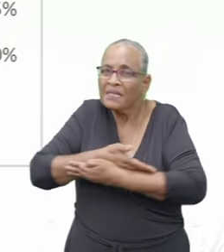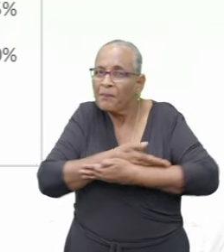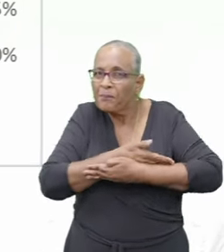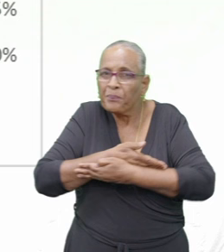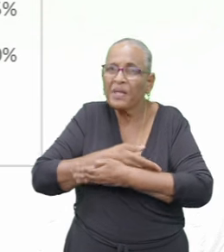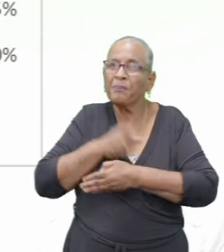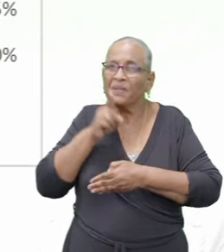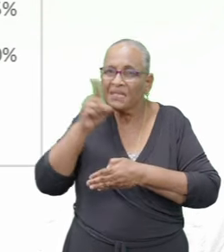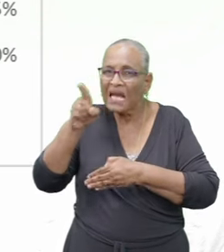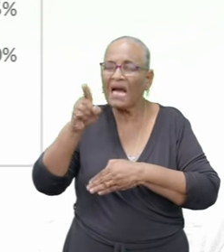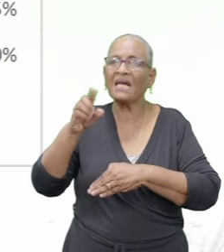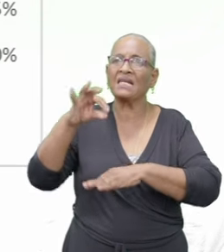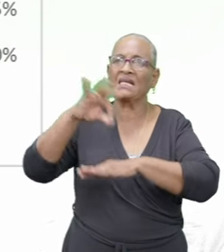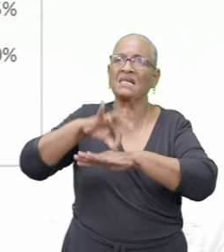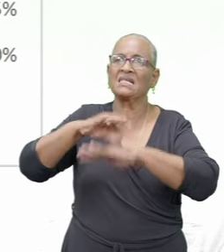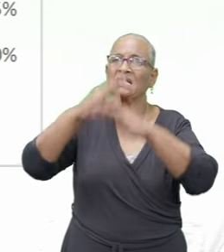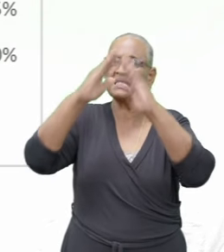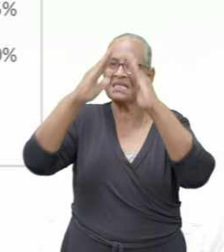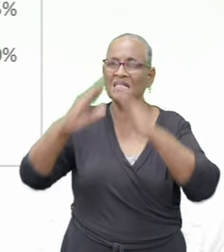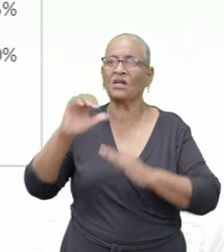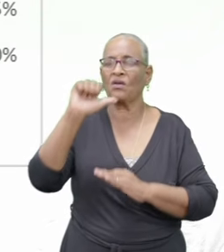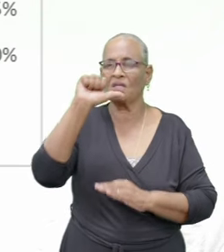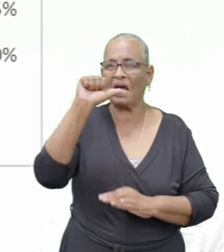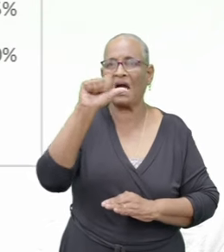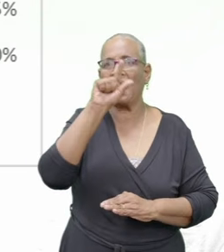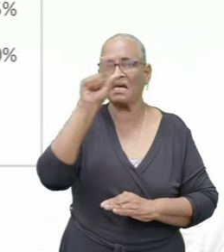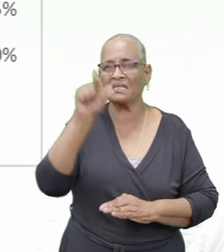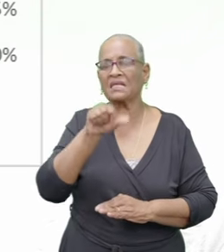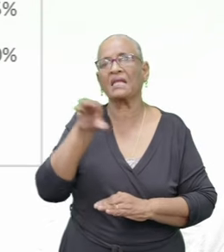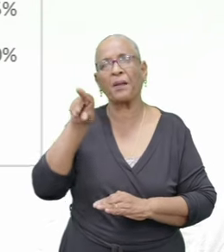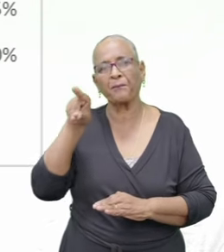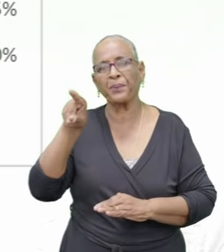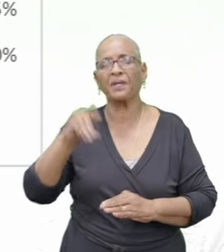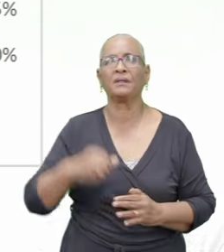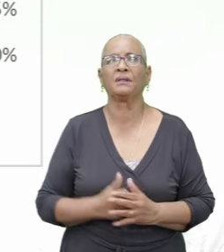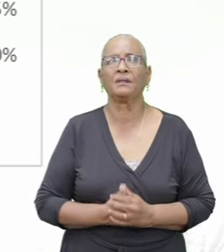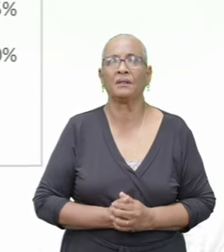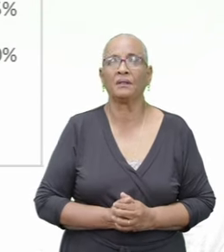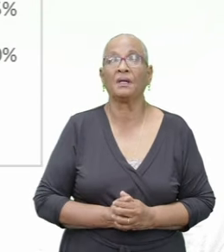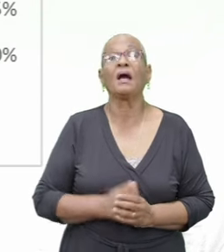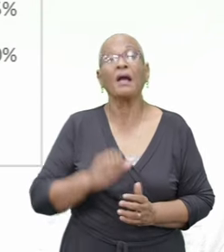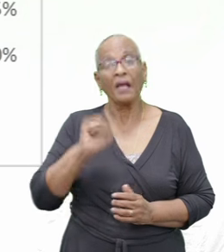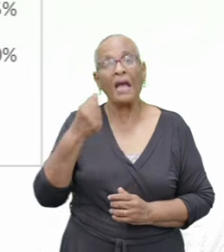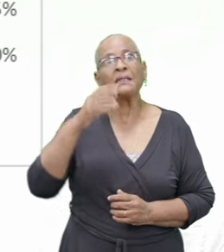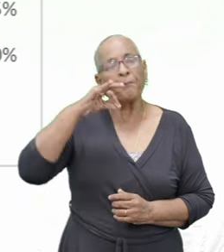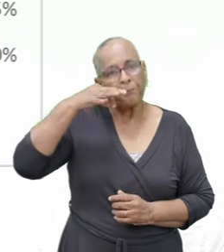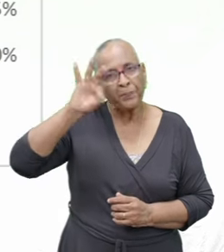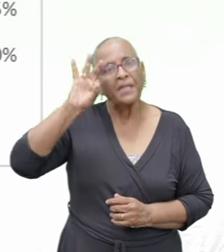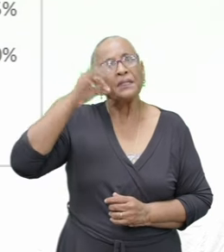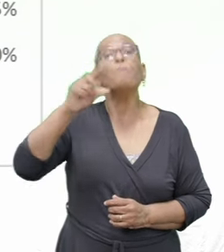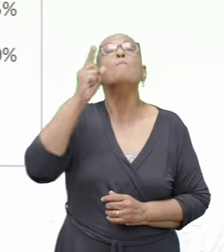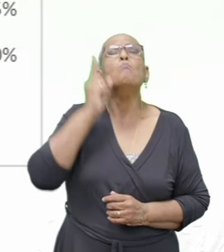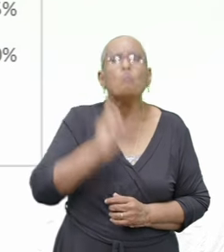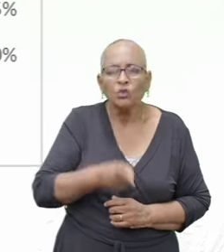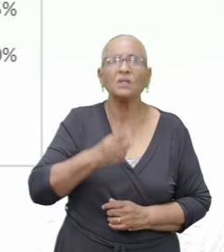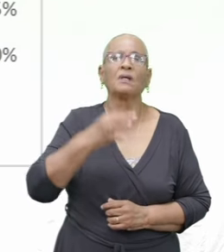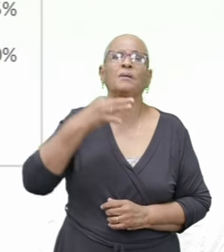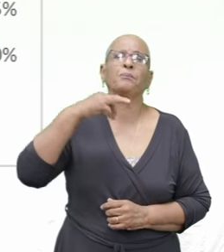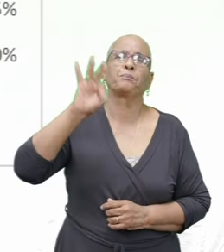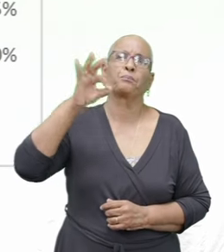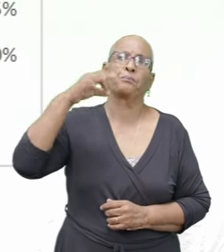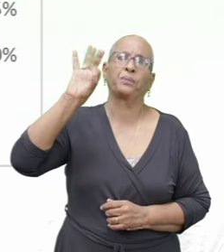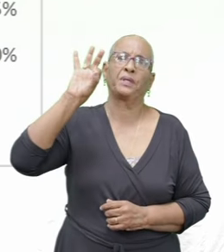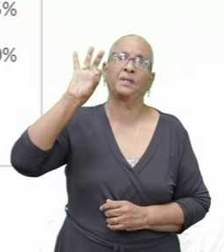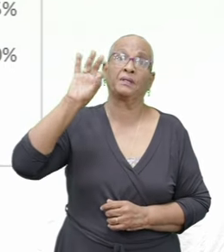het overledenscijfer op de afdeling NICU. En het kan uiteraard beter en het moet ook beter. Want elk één